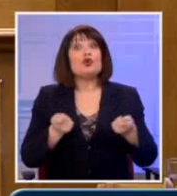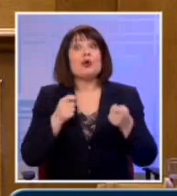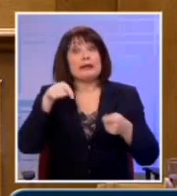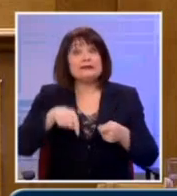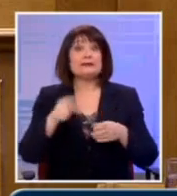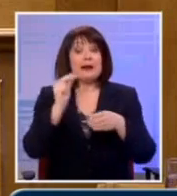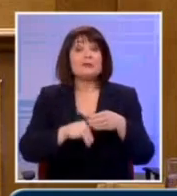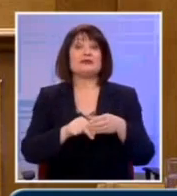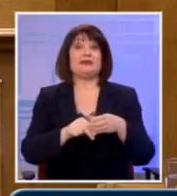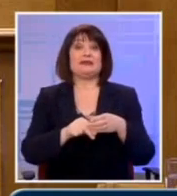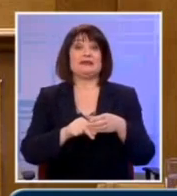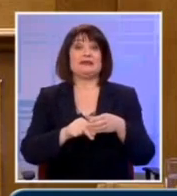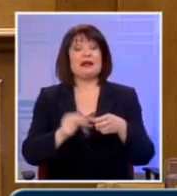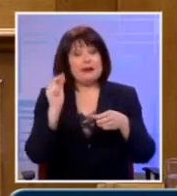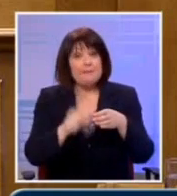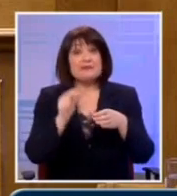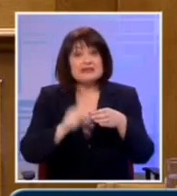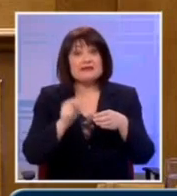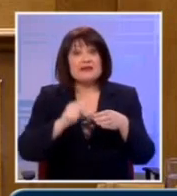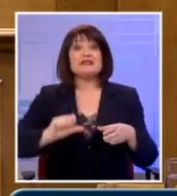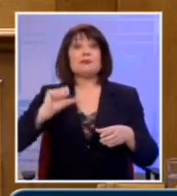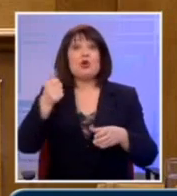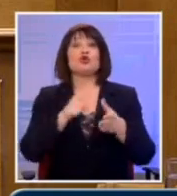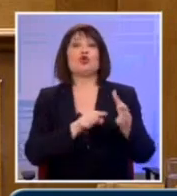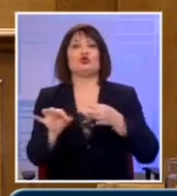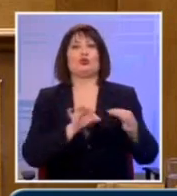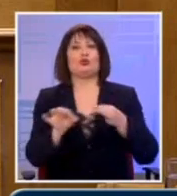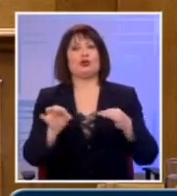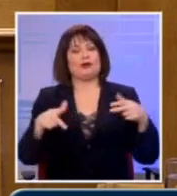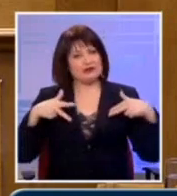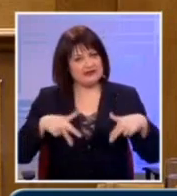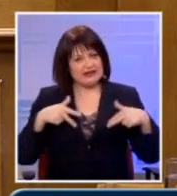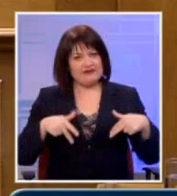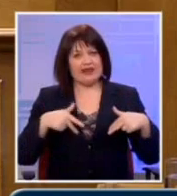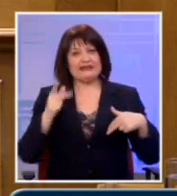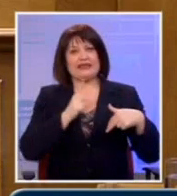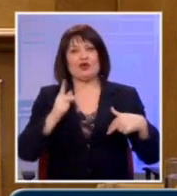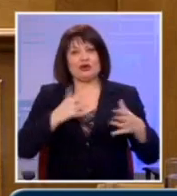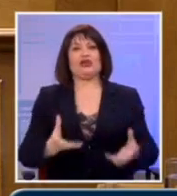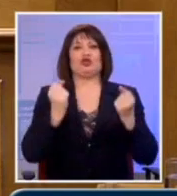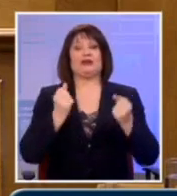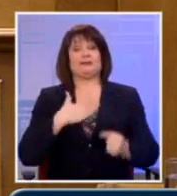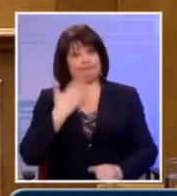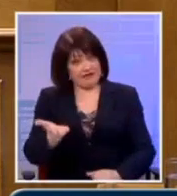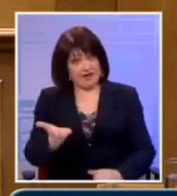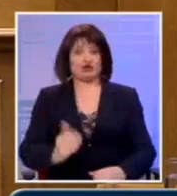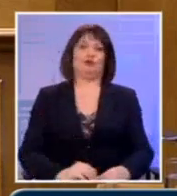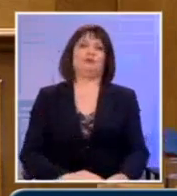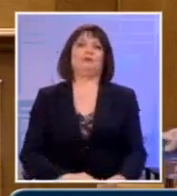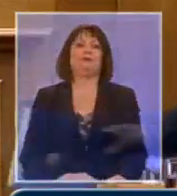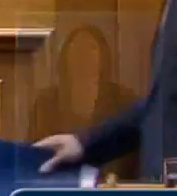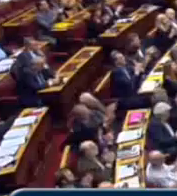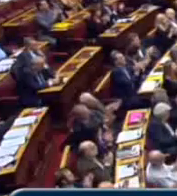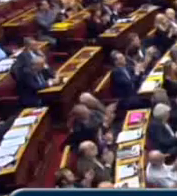σήμερα, υπερψηφίζοντας το πρώτο νομοσχέδιο της κυβέρνησης κοινωνικής σωτηρίας. Σας ευχαριστώ.